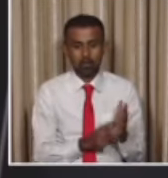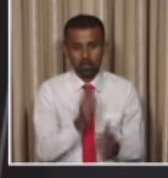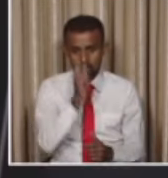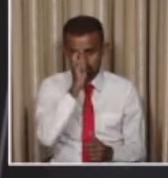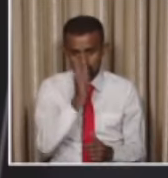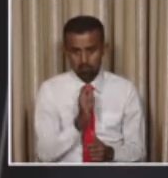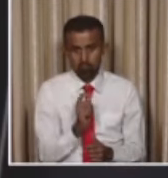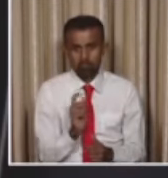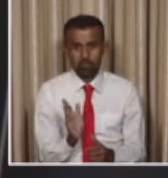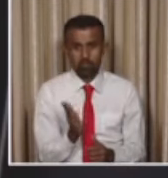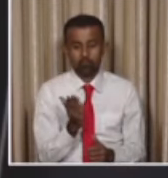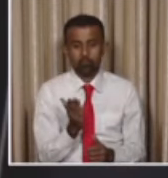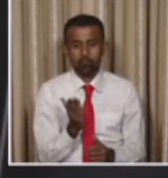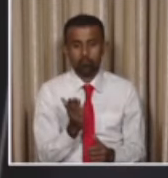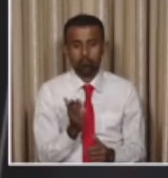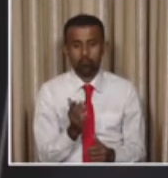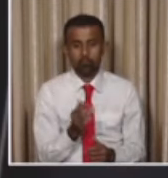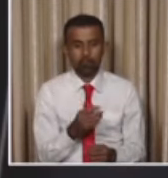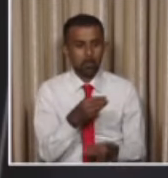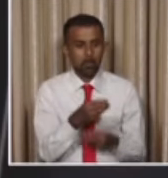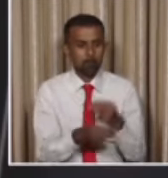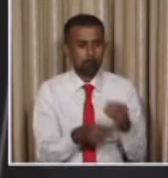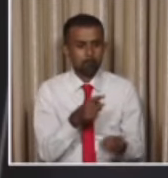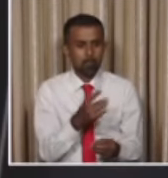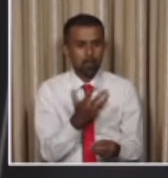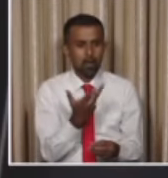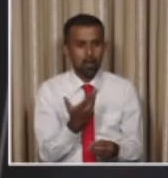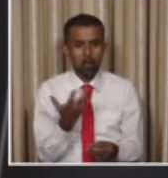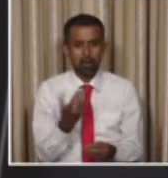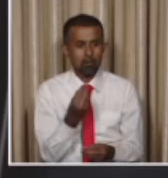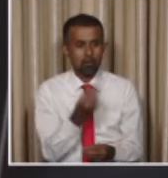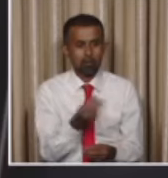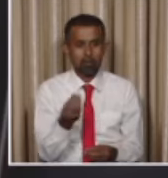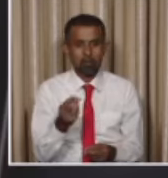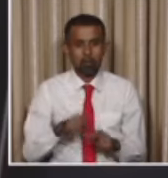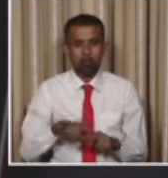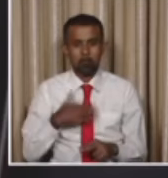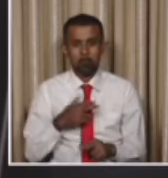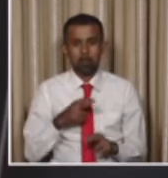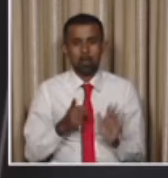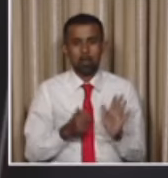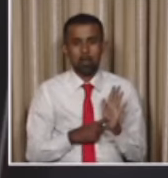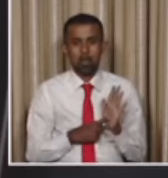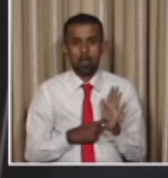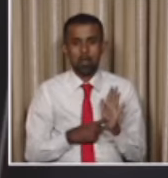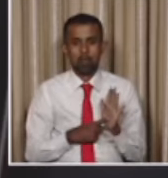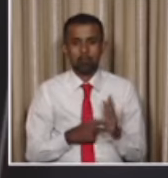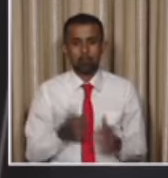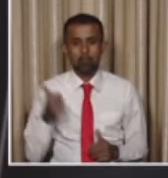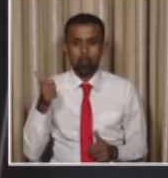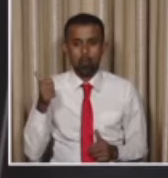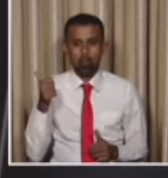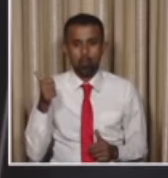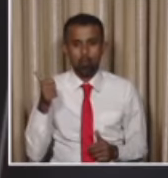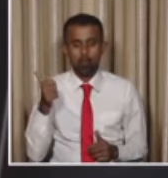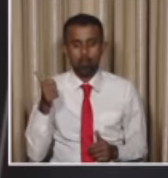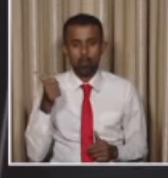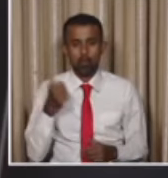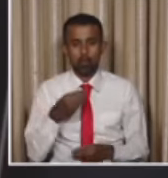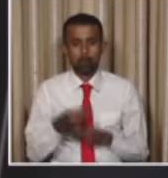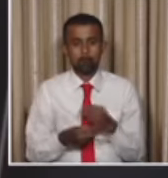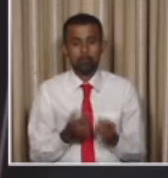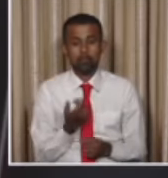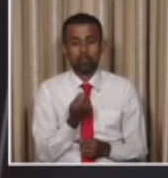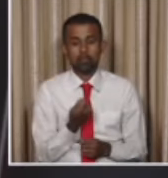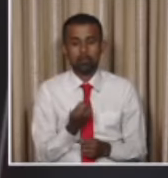මැතිතුමා තමයි මේ එක එක කම්පැනි වලට ලකුණු දීලා ප්‍රංශයේ ලසාඩ් එකට දෙන්න කියලා ඒ දෙන සභාගමට ගෙවන